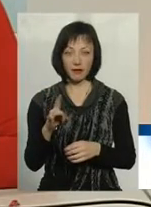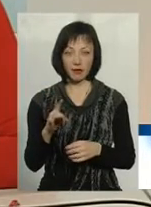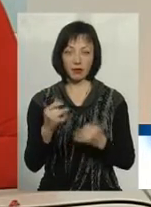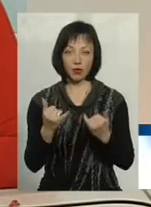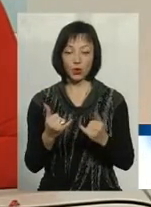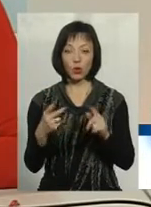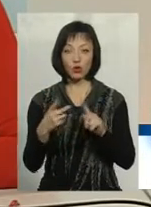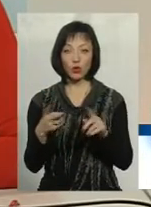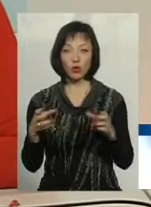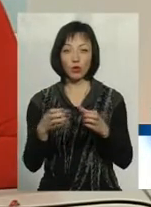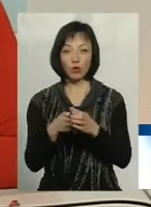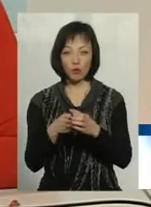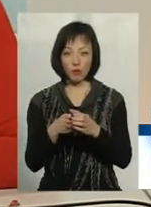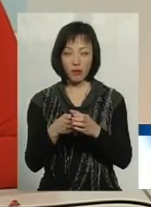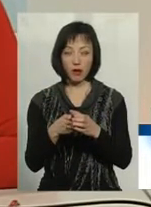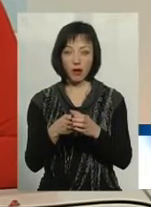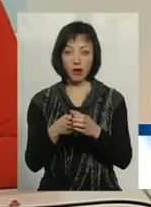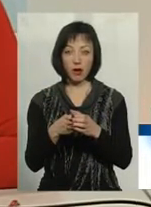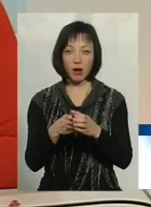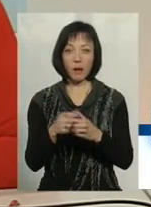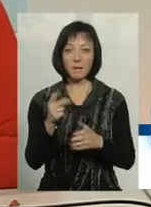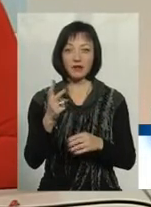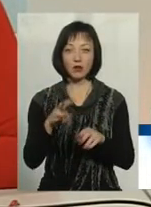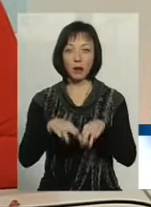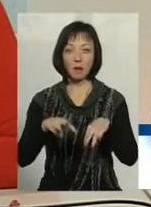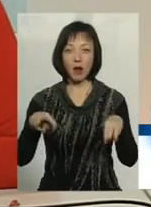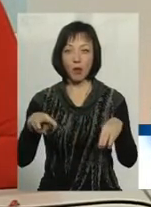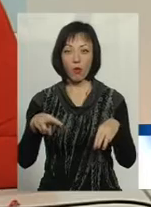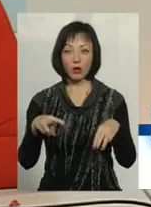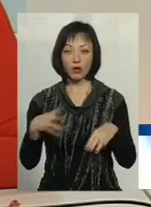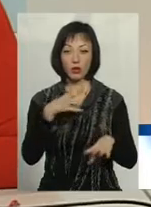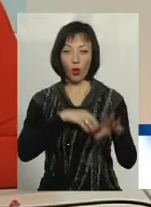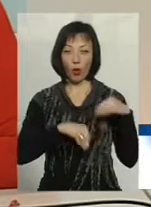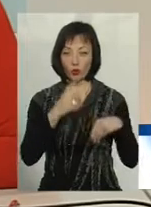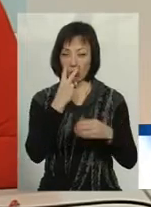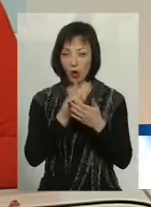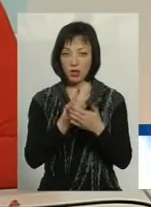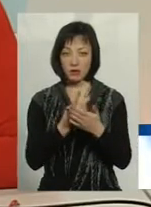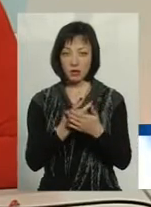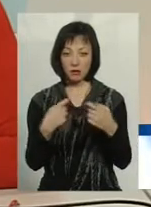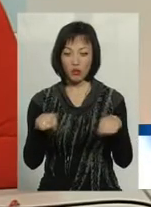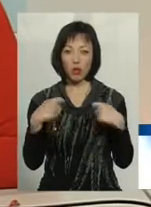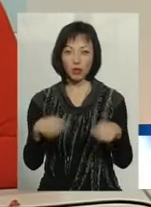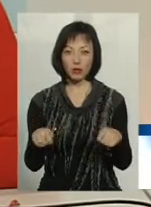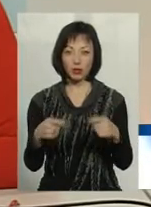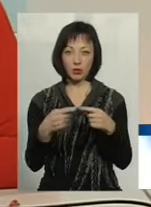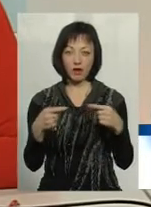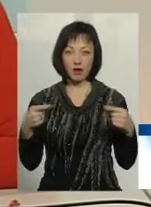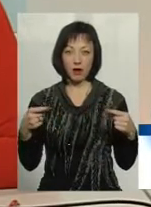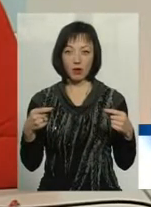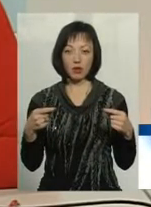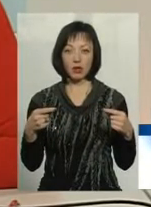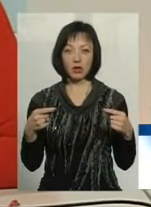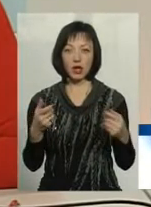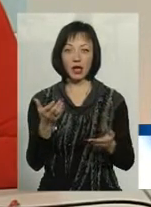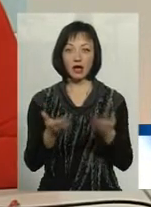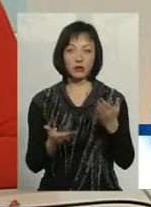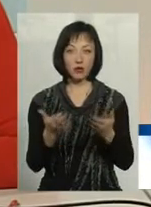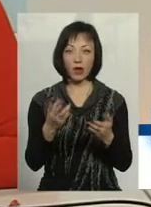ви проконтролюєте? Ну і потім інший приклад. Стоматологічні кабінети приватні, яких в нас дуже